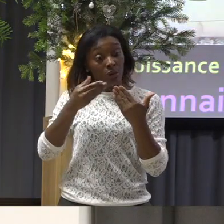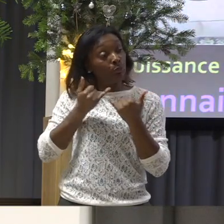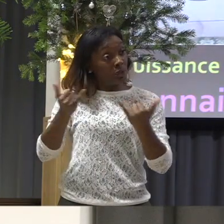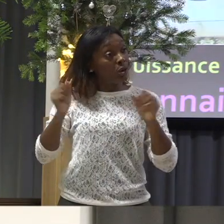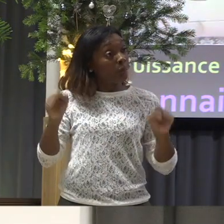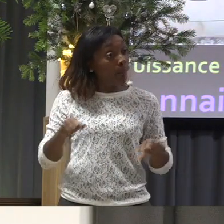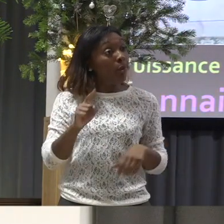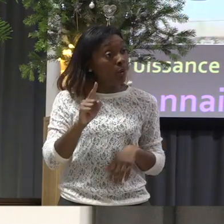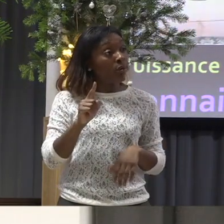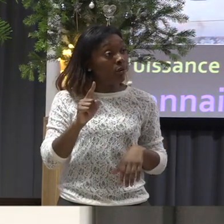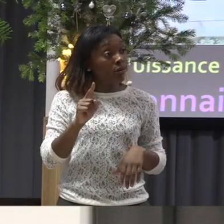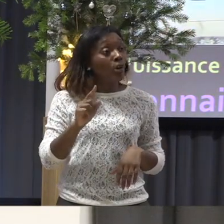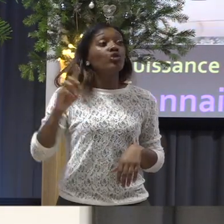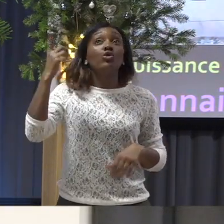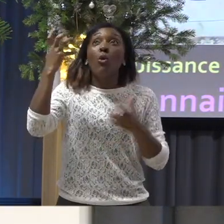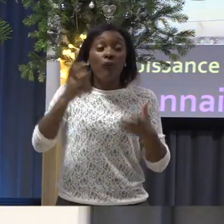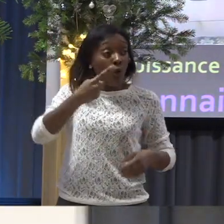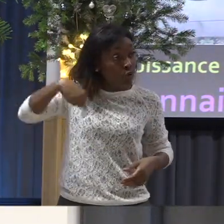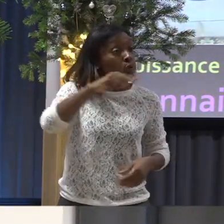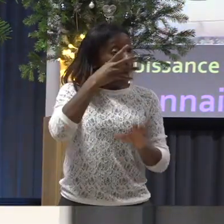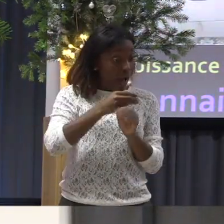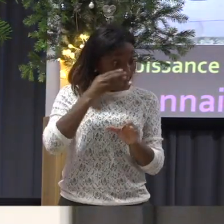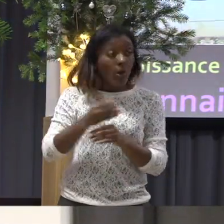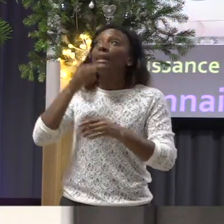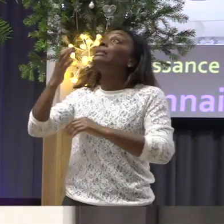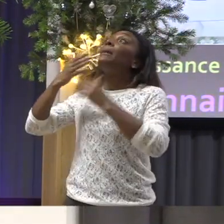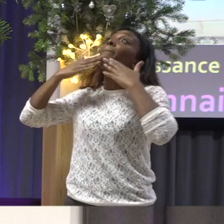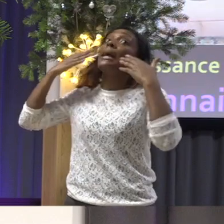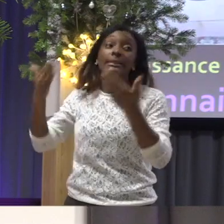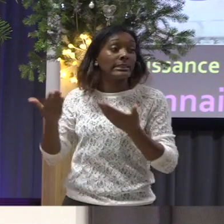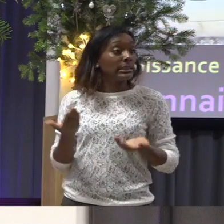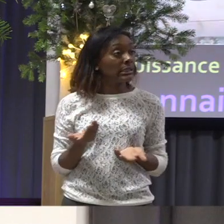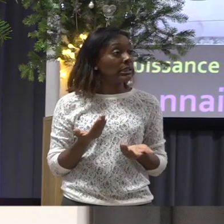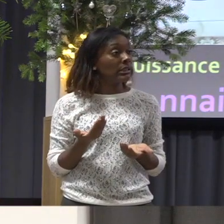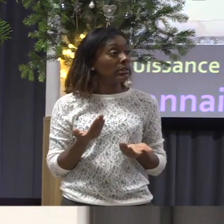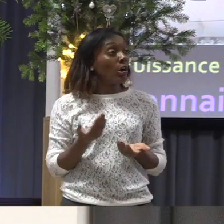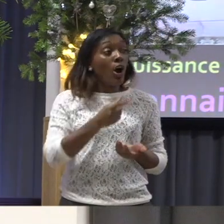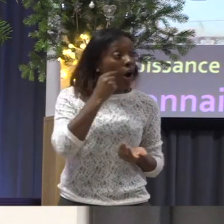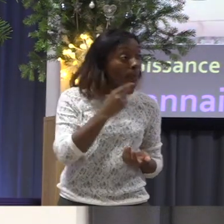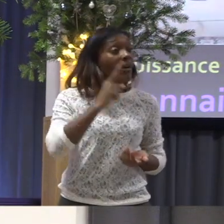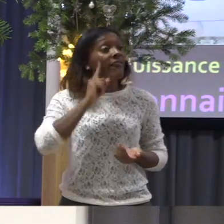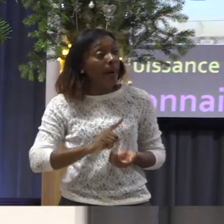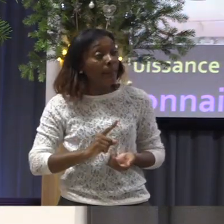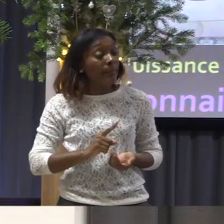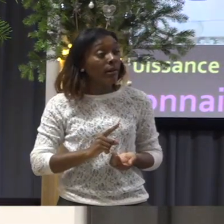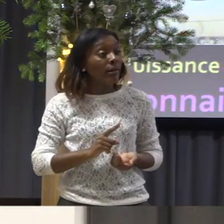quelque chose que Dieu demande de chacun d'entre nous. Chacun d'entre nous, hommes et femmes,